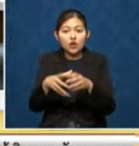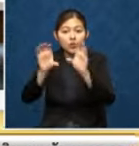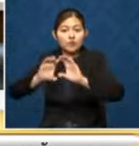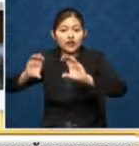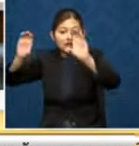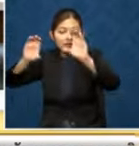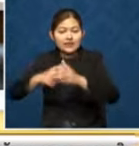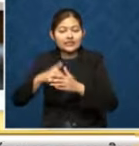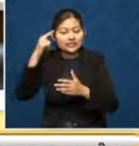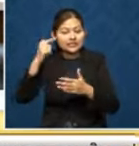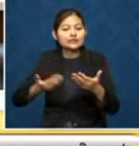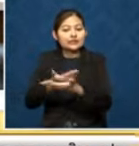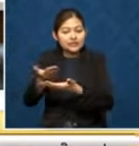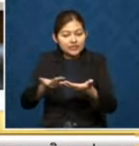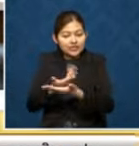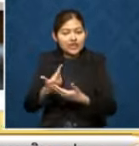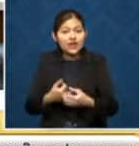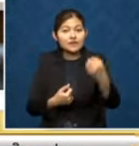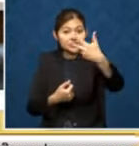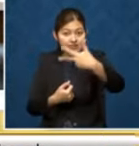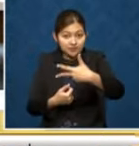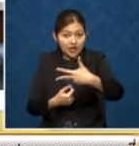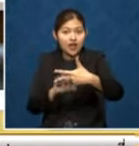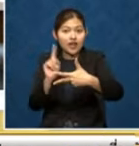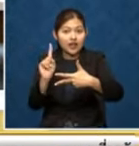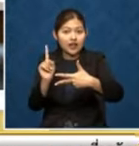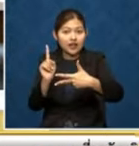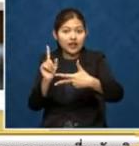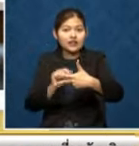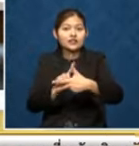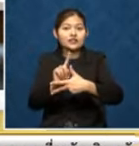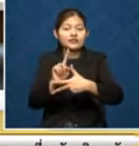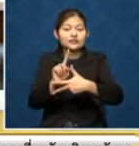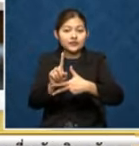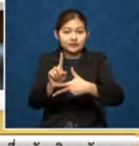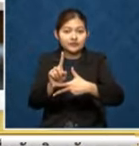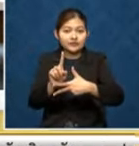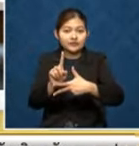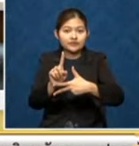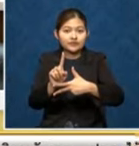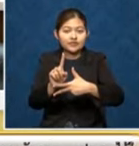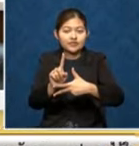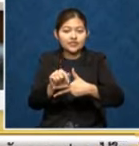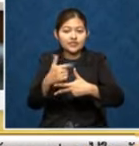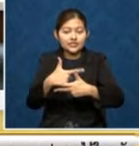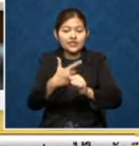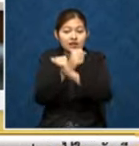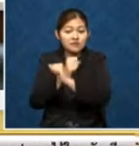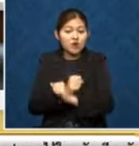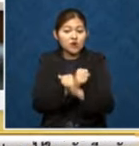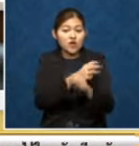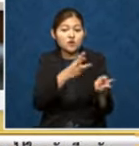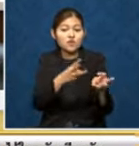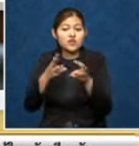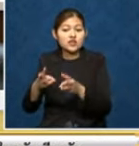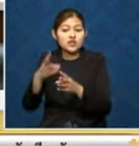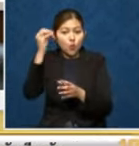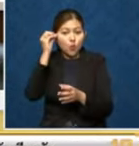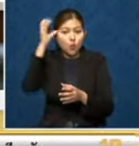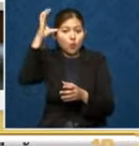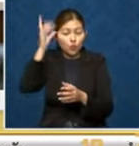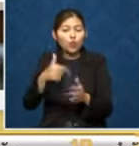กประกอบการพิจารณา 3ประเด็นดังต่อไปนี้ครับสำหรับประเด็นที่ 1ครับคือการสร้างภูมิคุ้มกันสร้างความตระหนักรู้